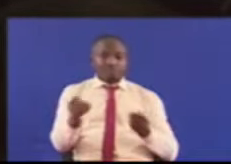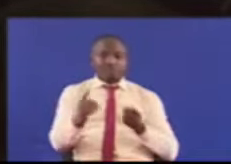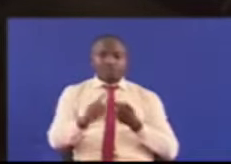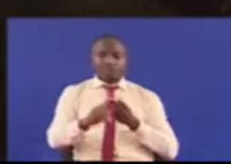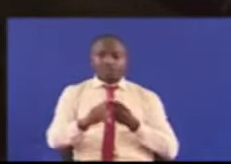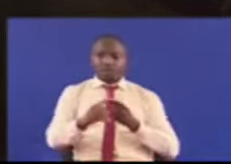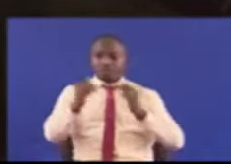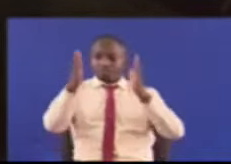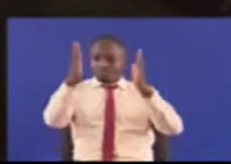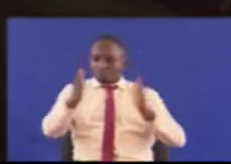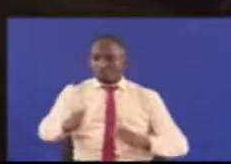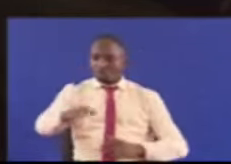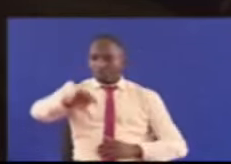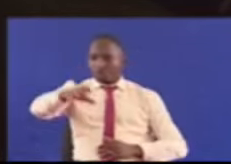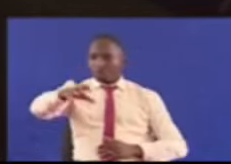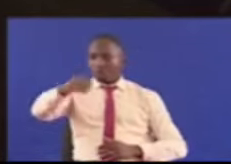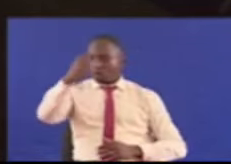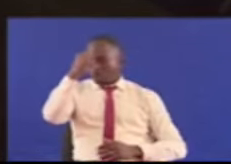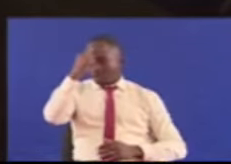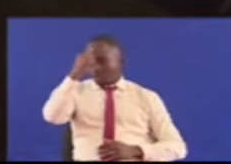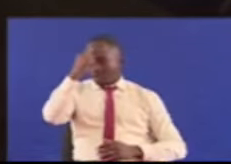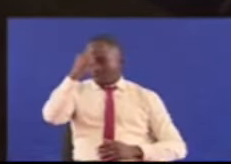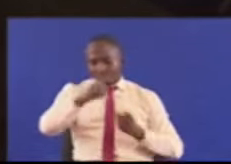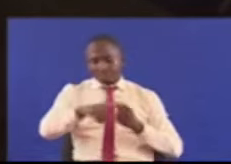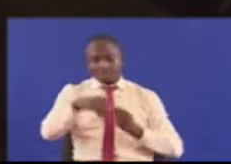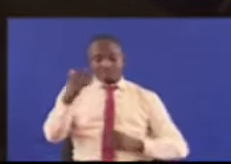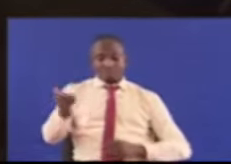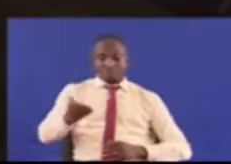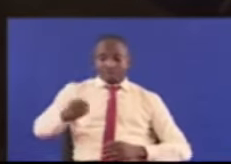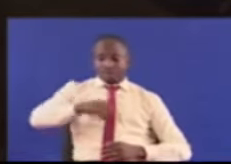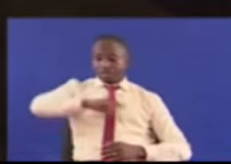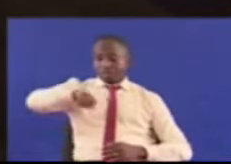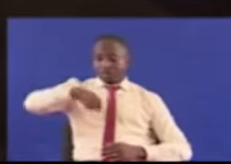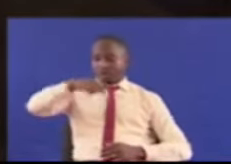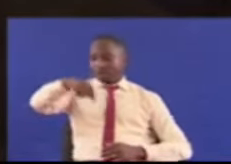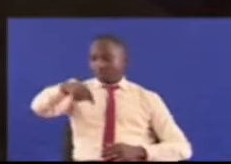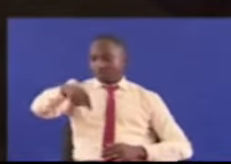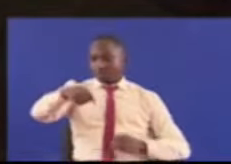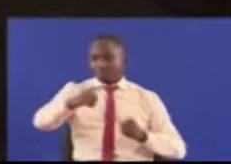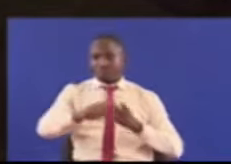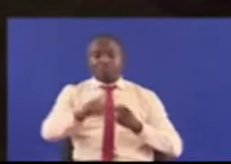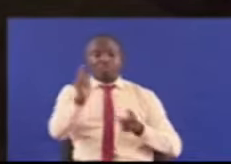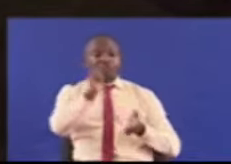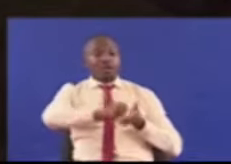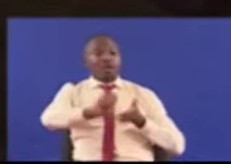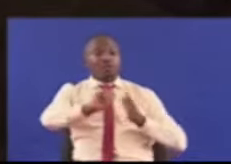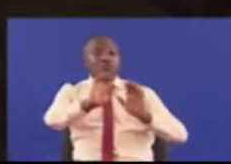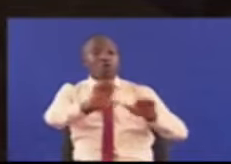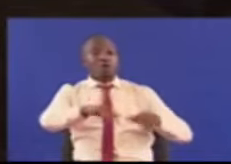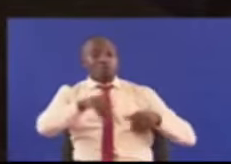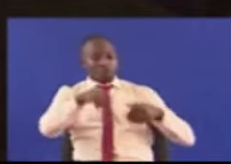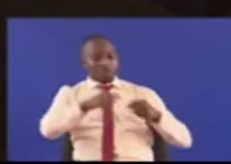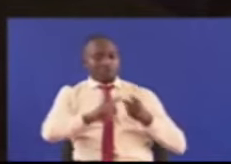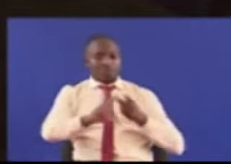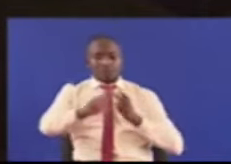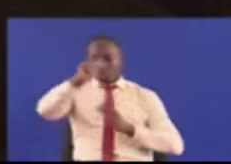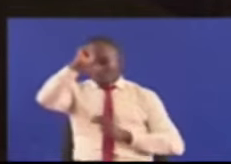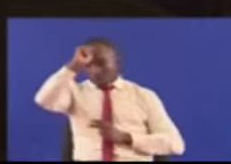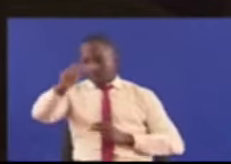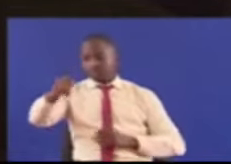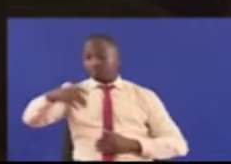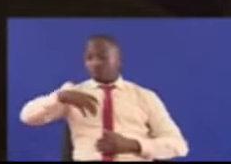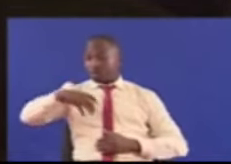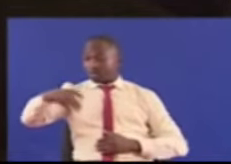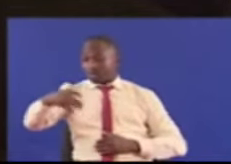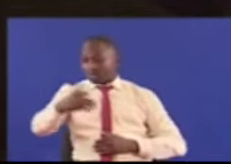kabisa mkuu wetu wa mkoa wa Dodoma mwenyeji wetu, na katibu wa bunge, waheshimiwa